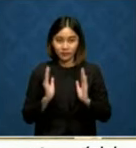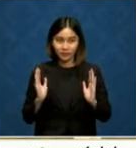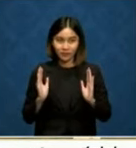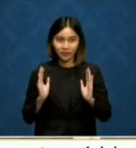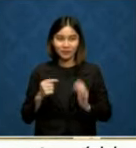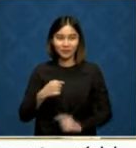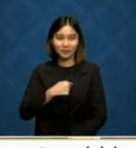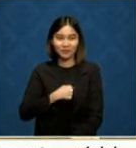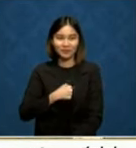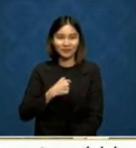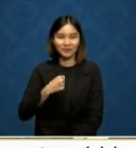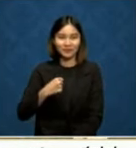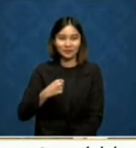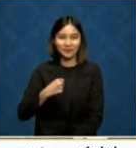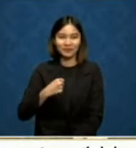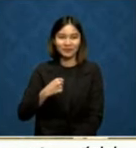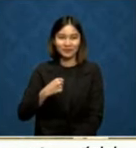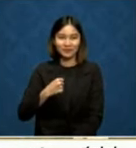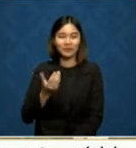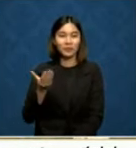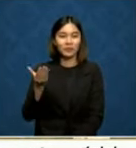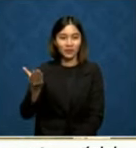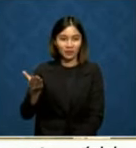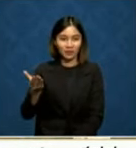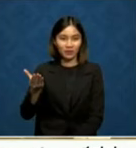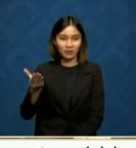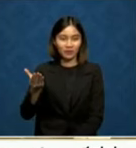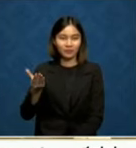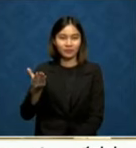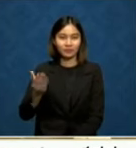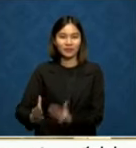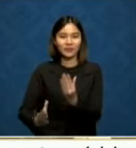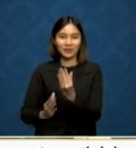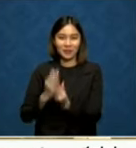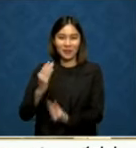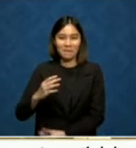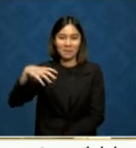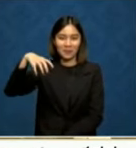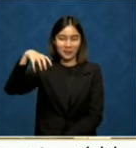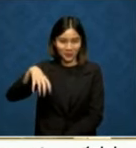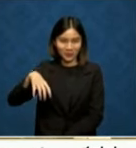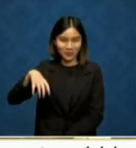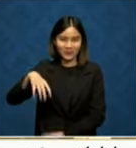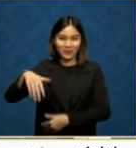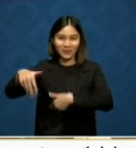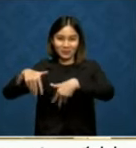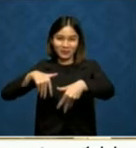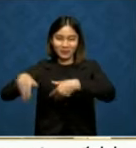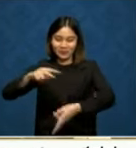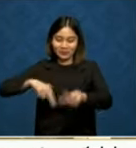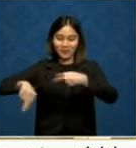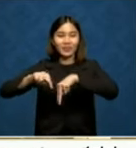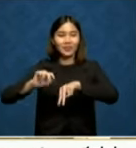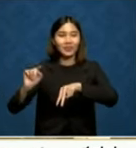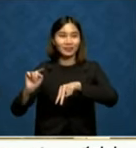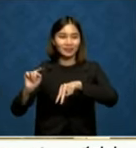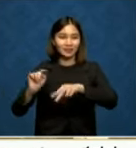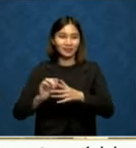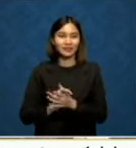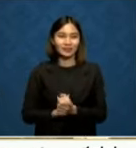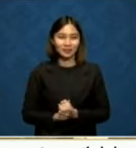ความกล้าหารของสภาวองคกรผู้บริโภคแน่นอนครับ